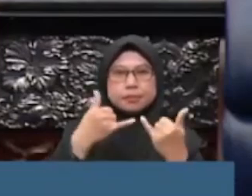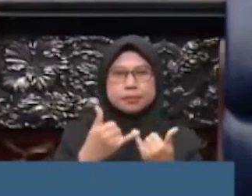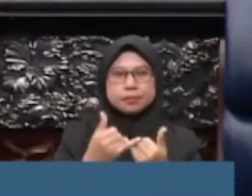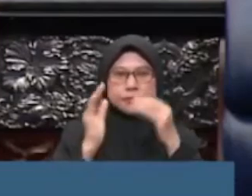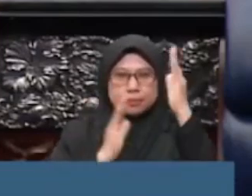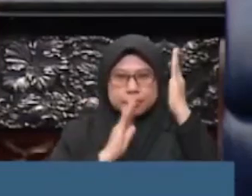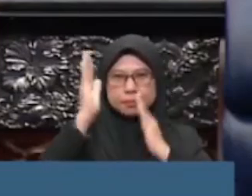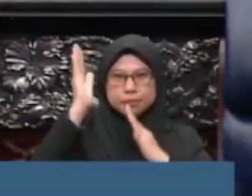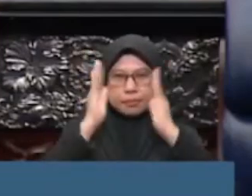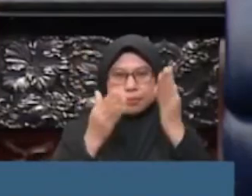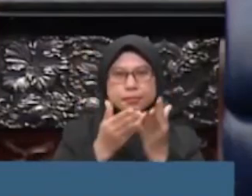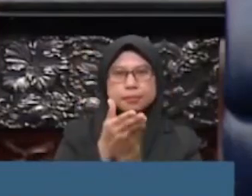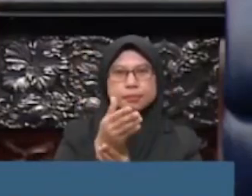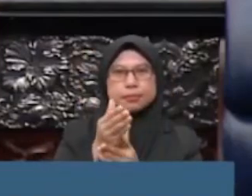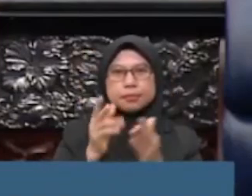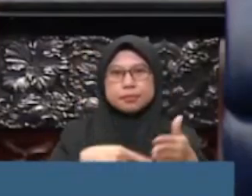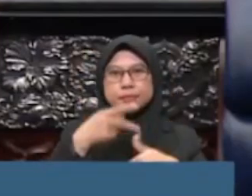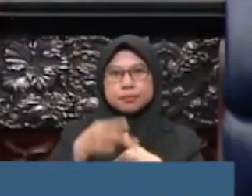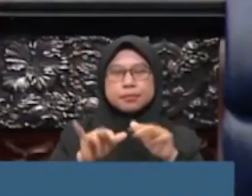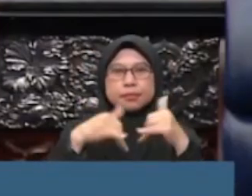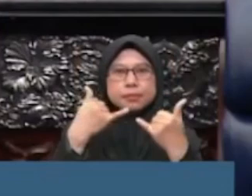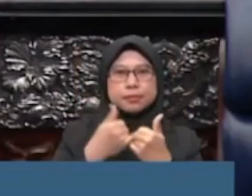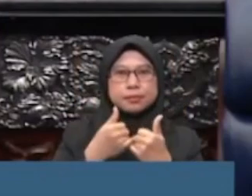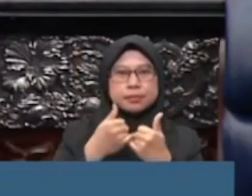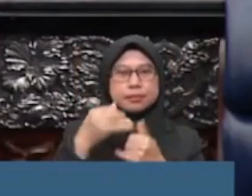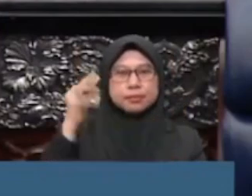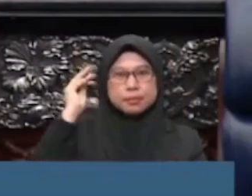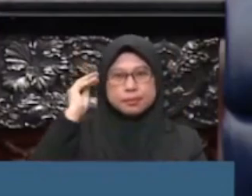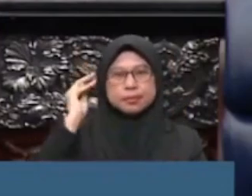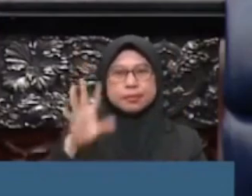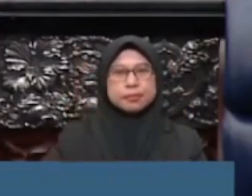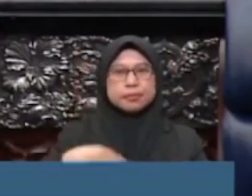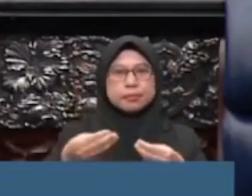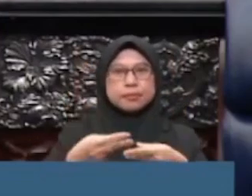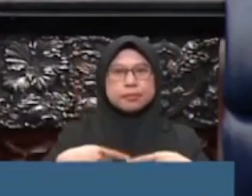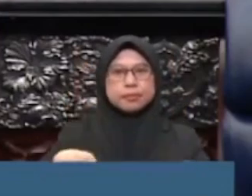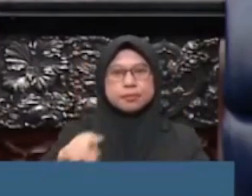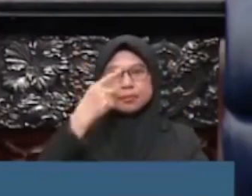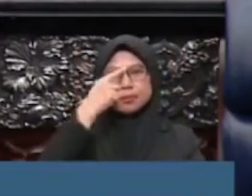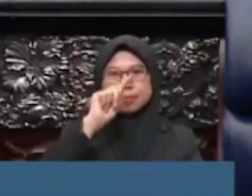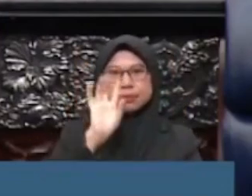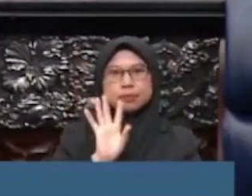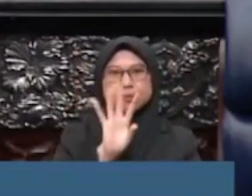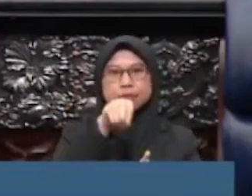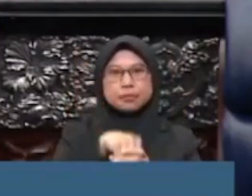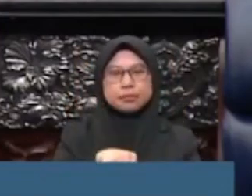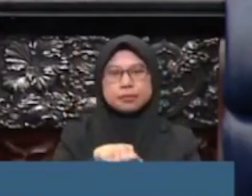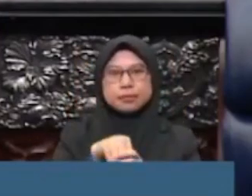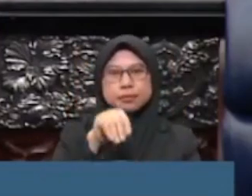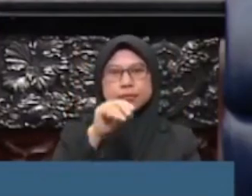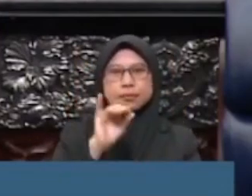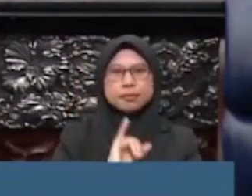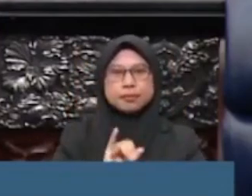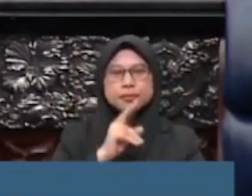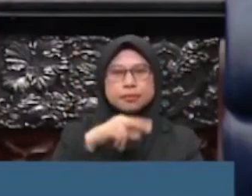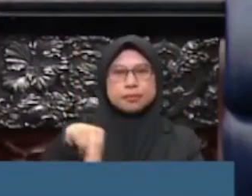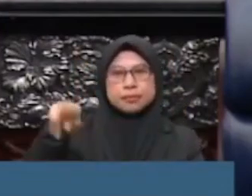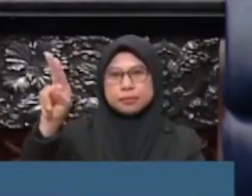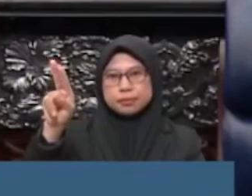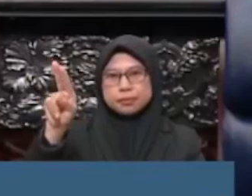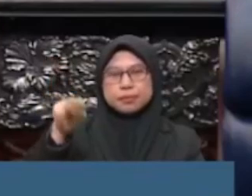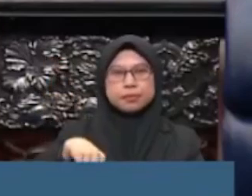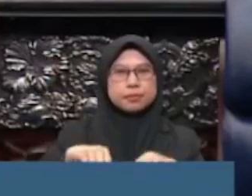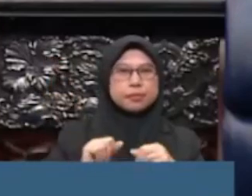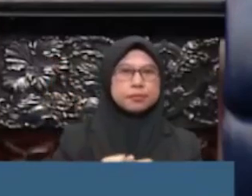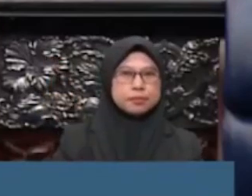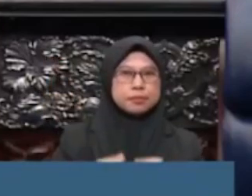tempatan. Melalui program tersebut, syarikat Bumi Putra akan diberi peluang untuk menceburi sektor halal yang